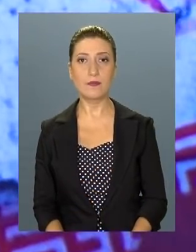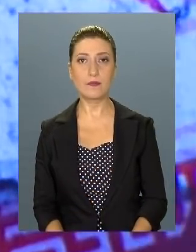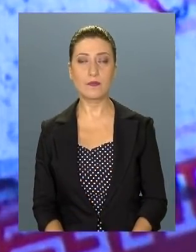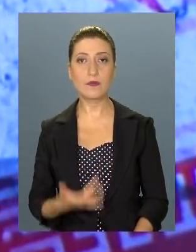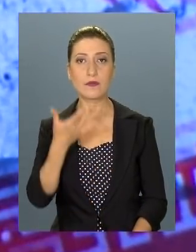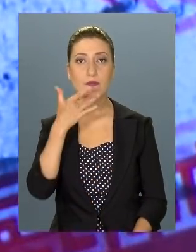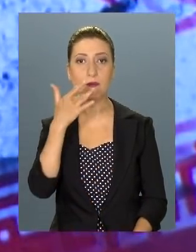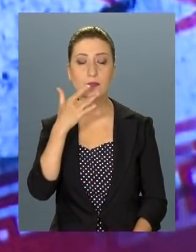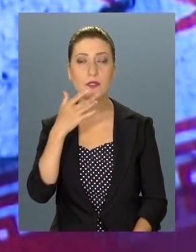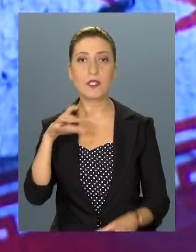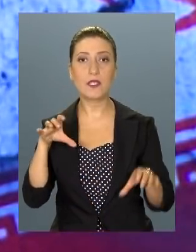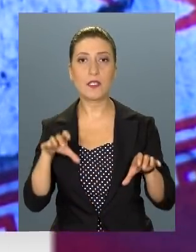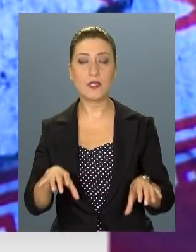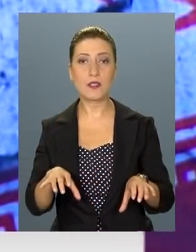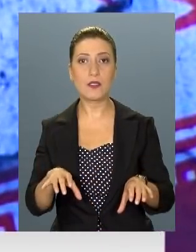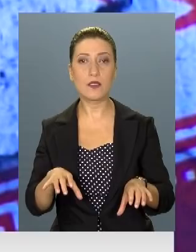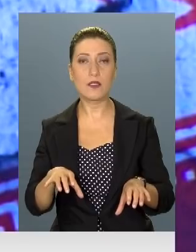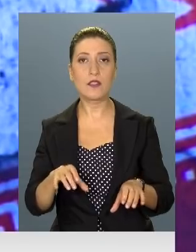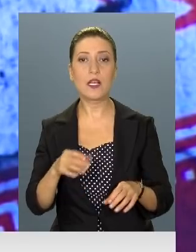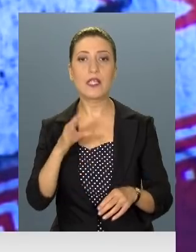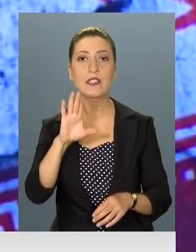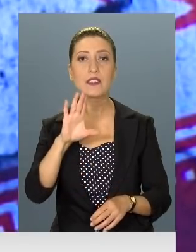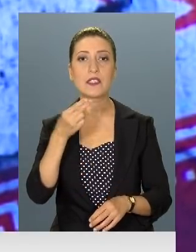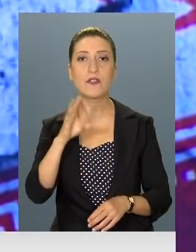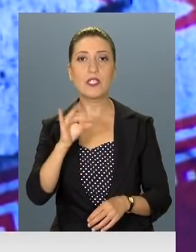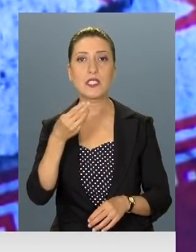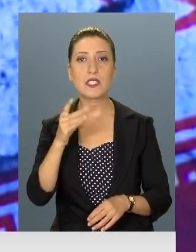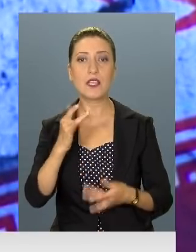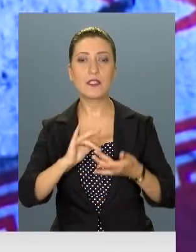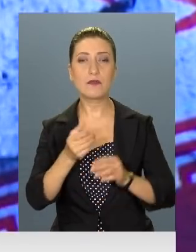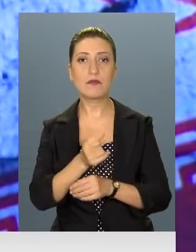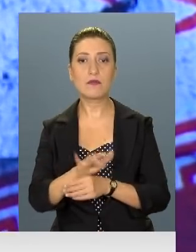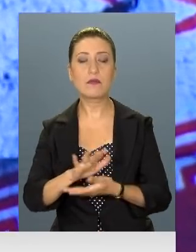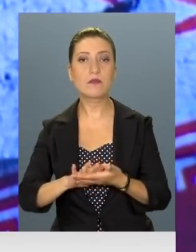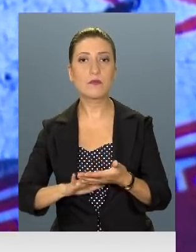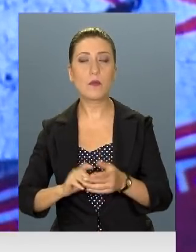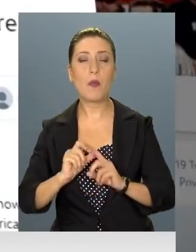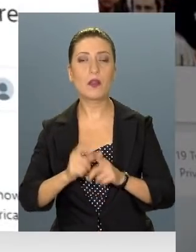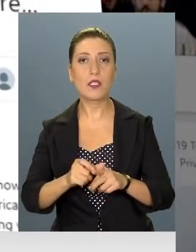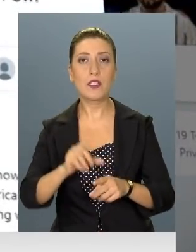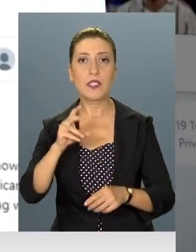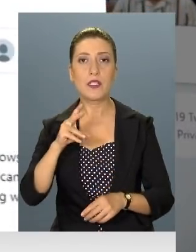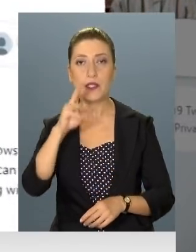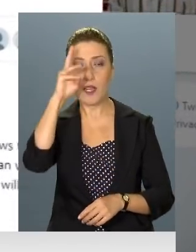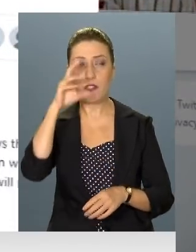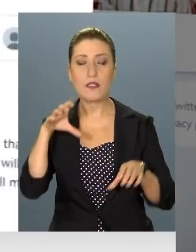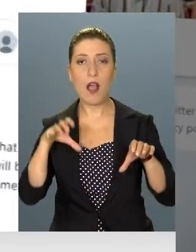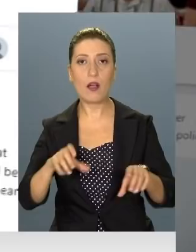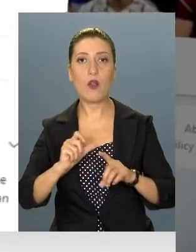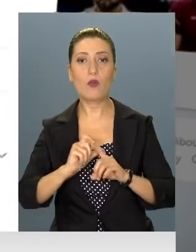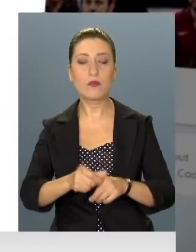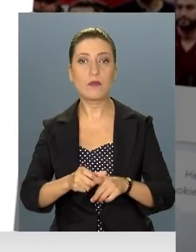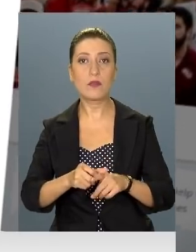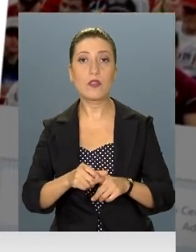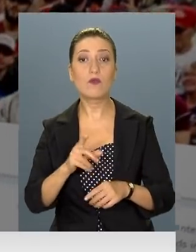Միացյալ Նահանգների նախագահ Դոնալդ Թրամփը Թվիտերյան իր էջում մի քանի գրառմամբ պատասխանել է Իրանի նախագահ Հասան Ռոհանիի խոսքերին այն մասին,